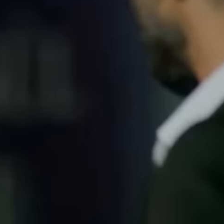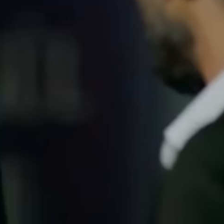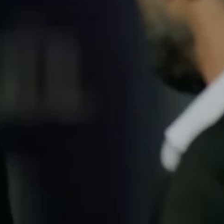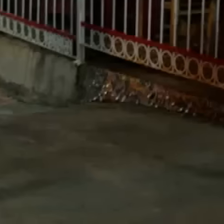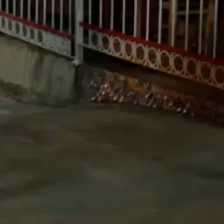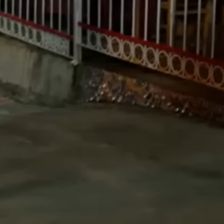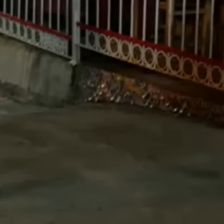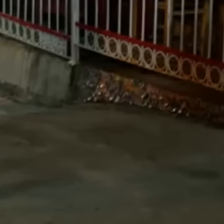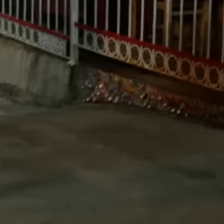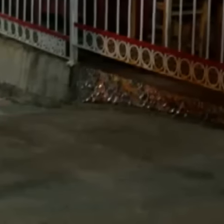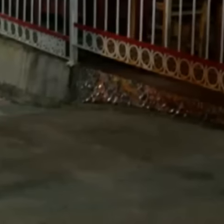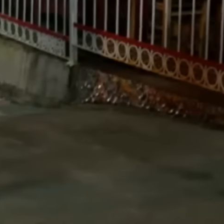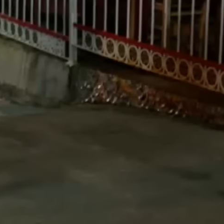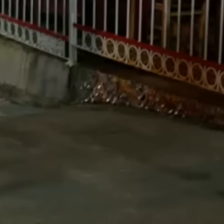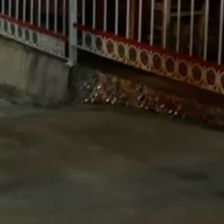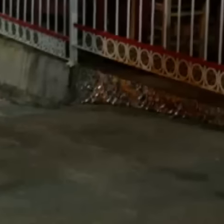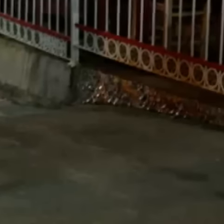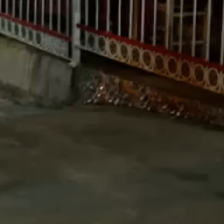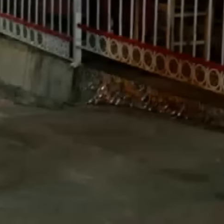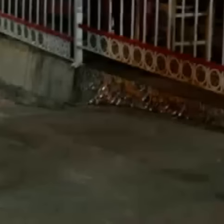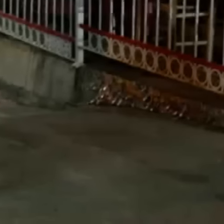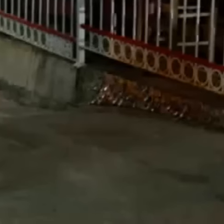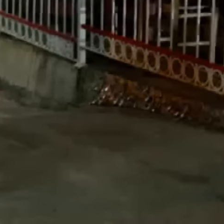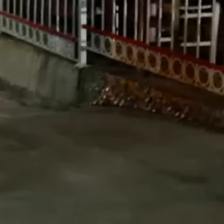Reyhan daha fazla dayanamadı. El kaldırıp çağırdı.